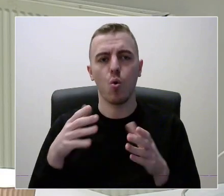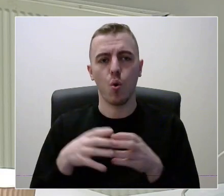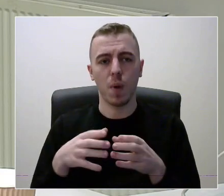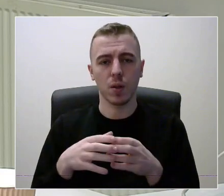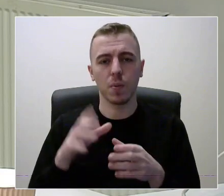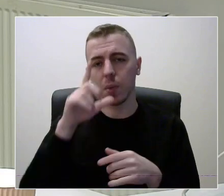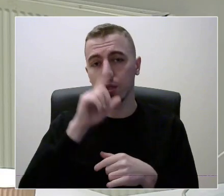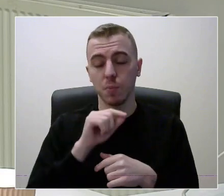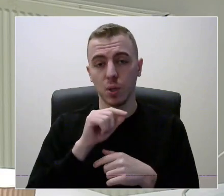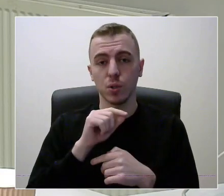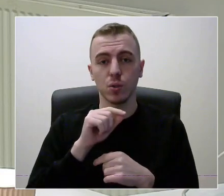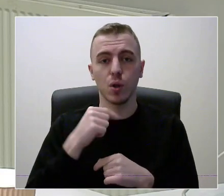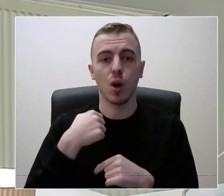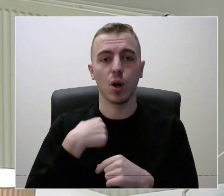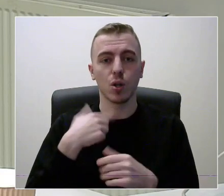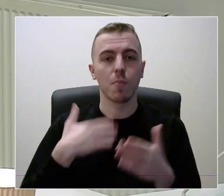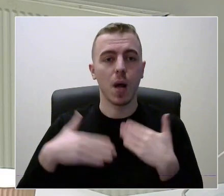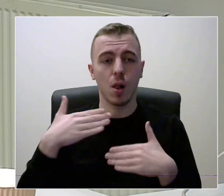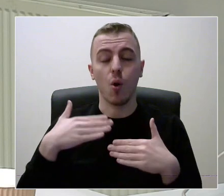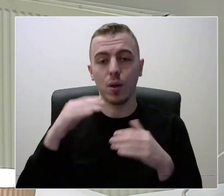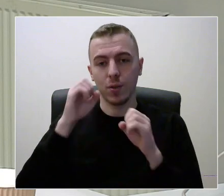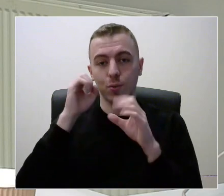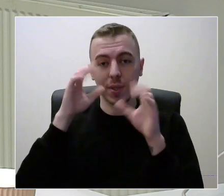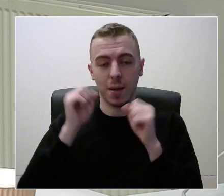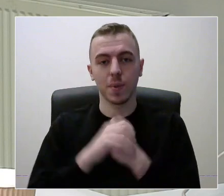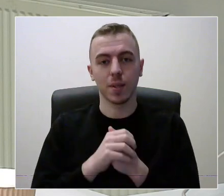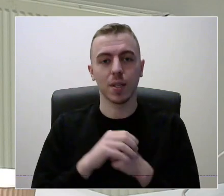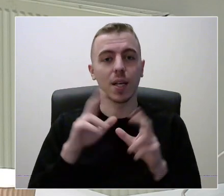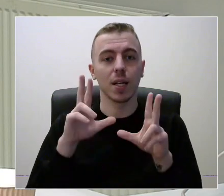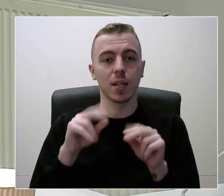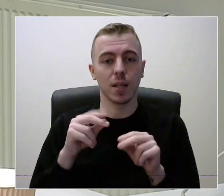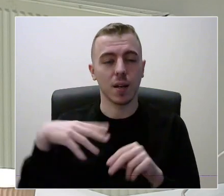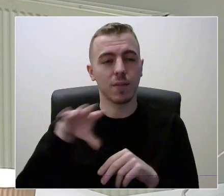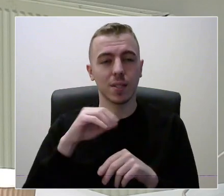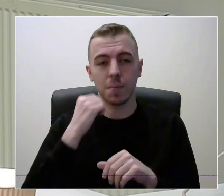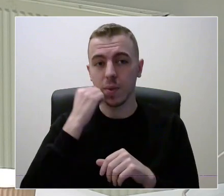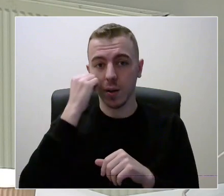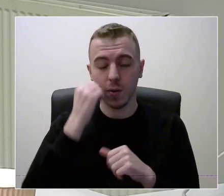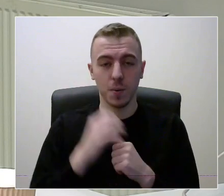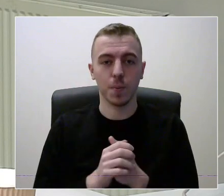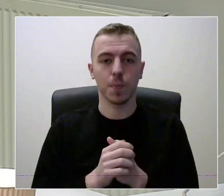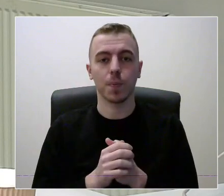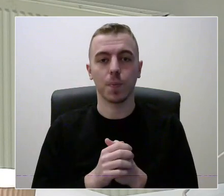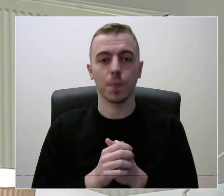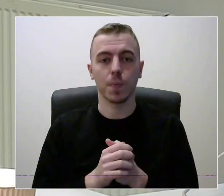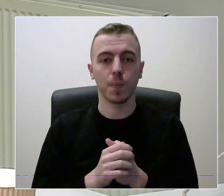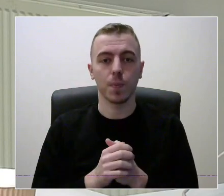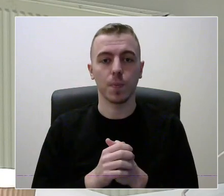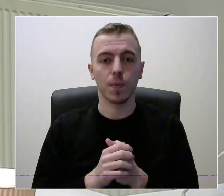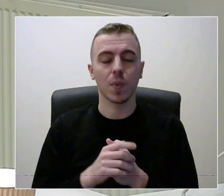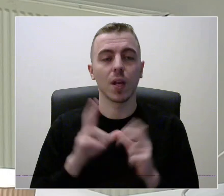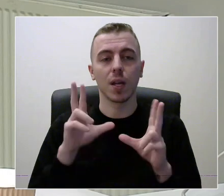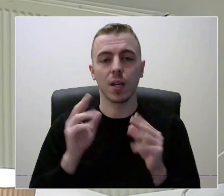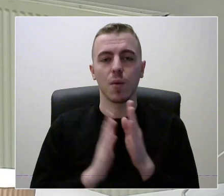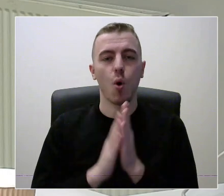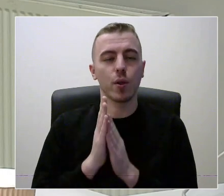Prisipažinsiu, kad esu maloniai nustebintas ir be galo jums visiems dėkingas. Tai tikrai motyvuoja